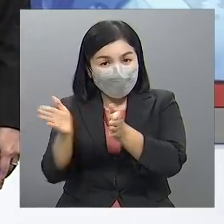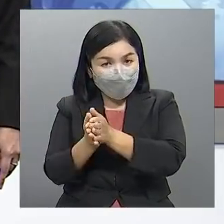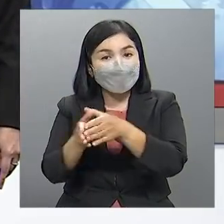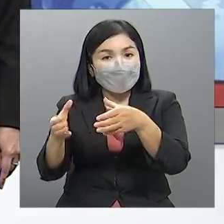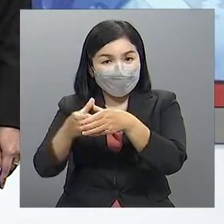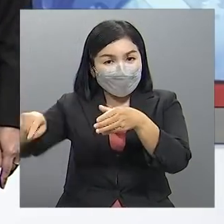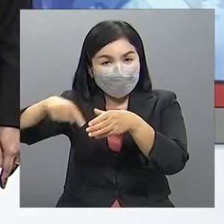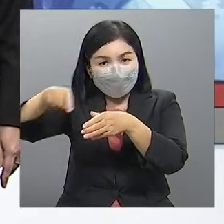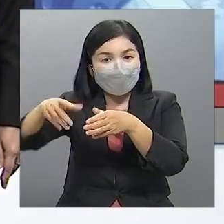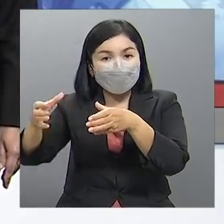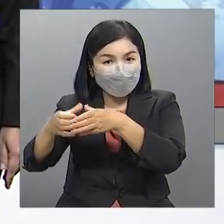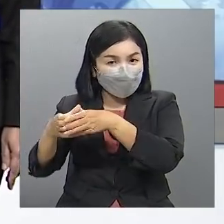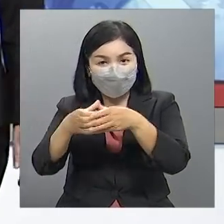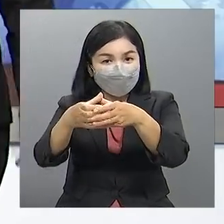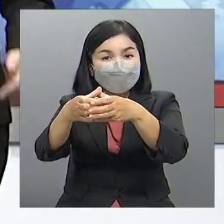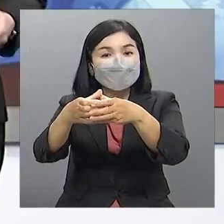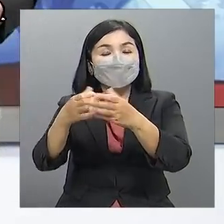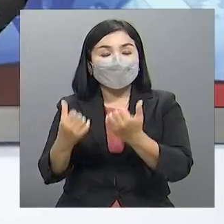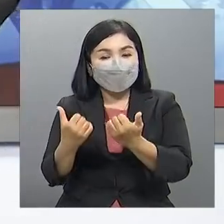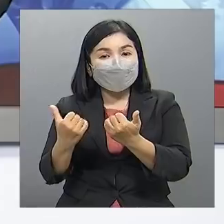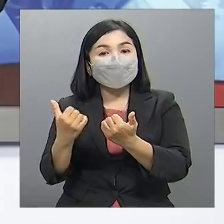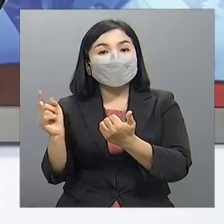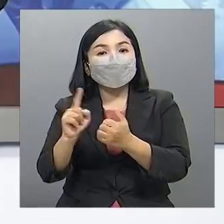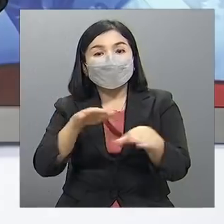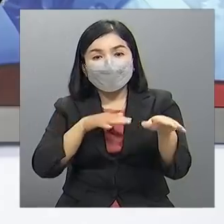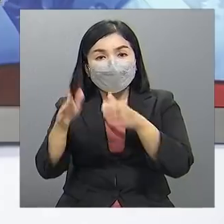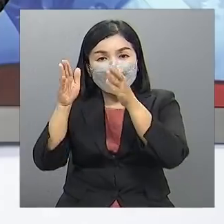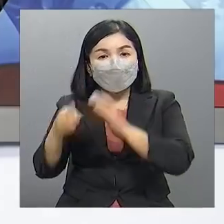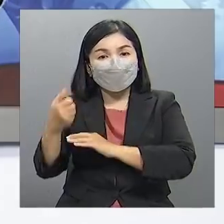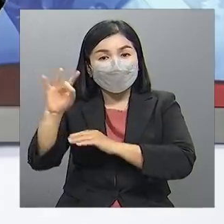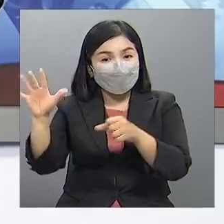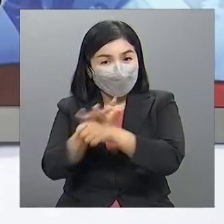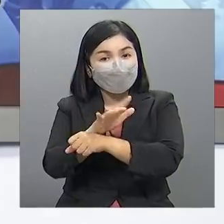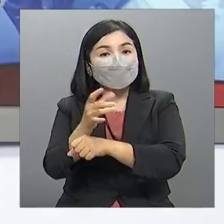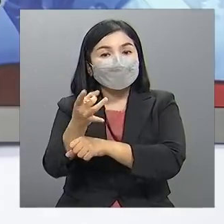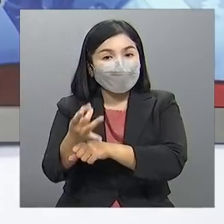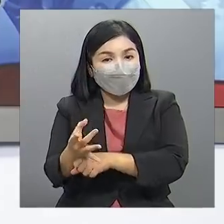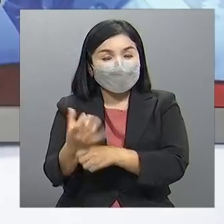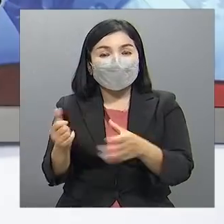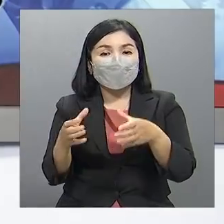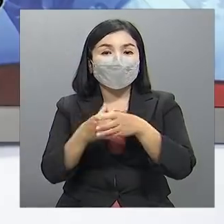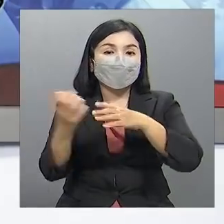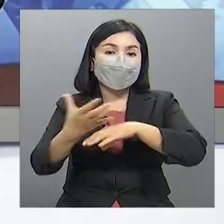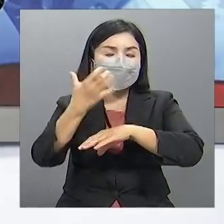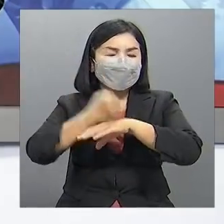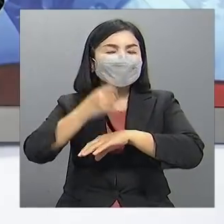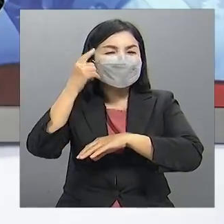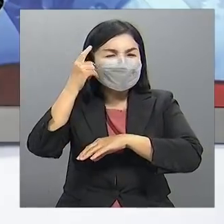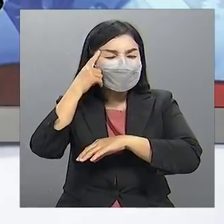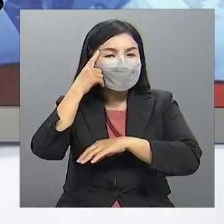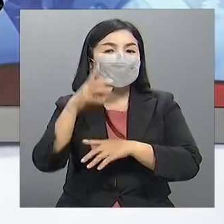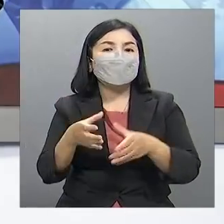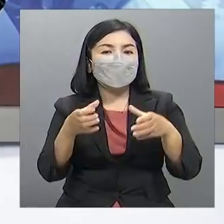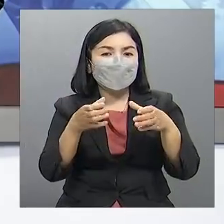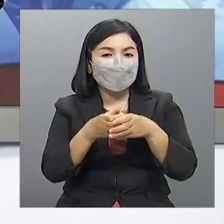หนไปด้วยกันถึงวันนี้มากันครบจำนวนเดิมหรือไม่และจากพรรคการเมืองที่เคยคิดว่าเป็นพรรคของคนสีเขีย